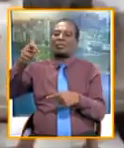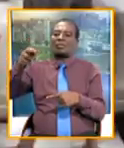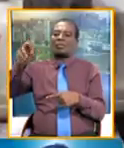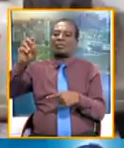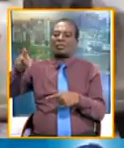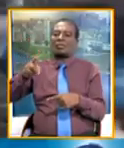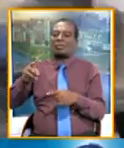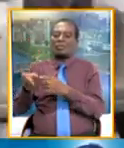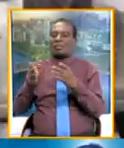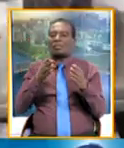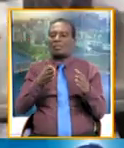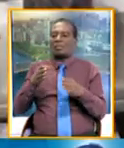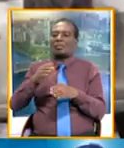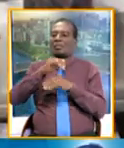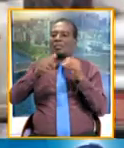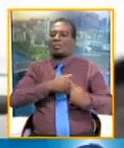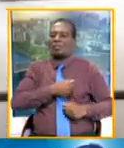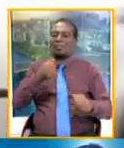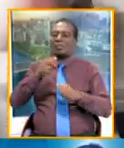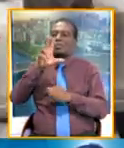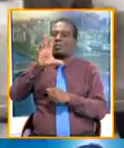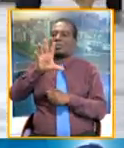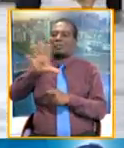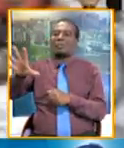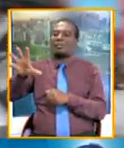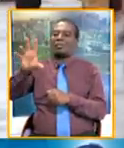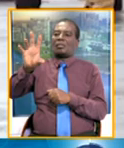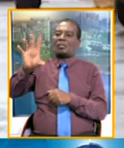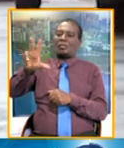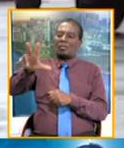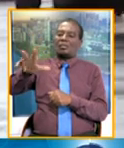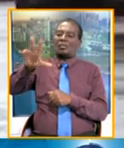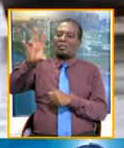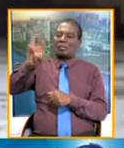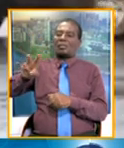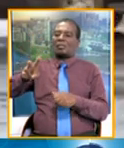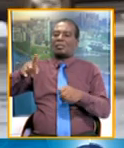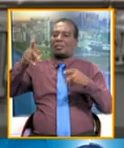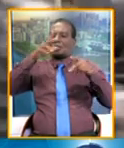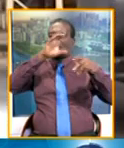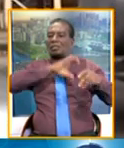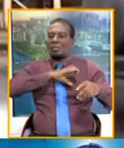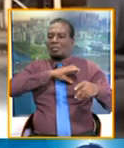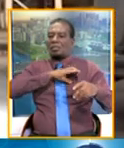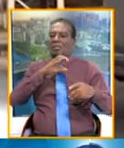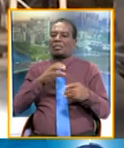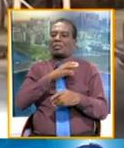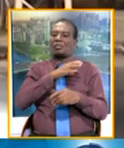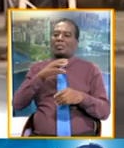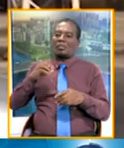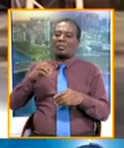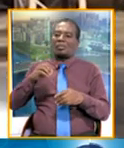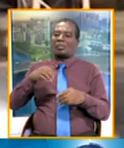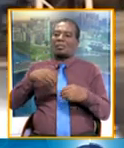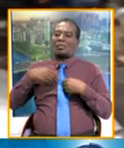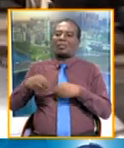réorganiser les forces de sécurité. 537 policiers, dont le directeur général Ensoumane Camara, alias Bafoué, ont